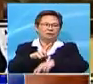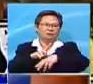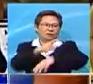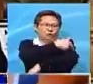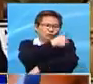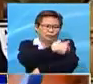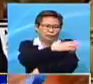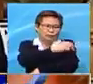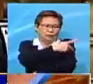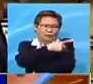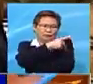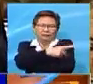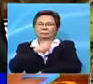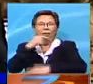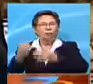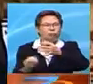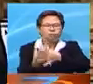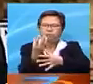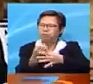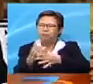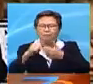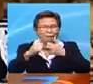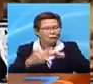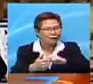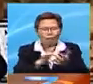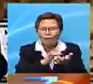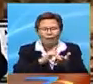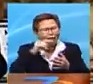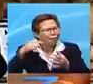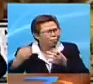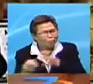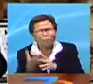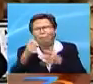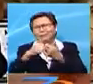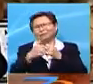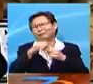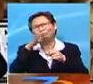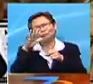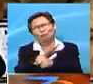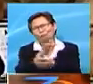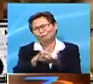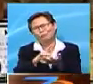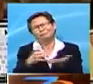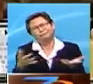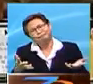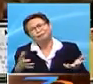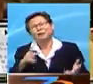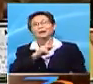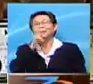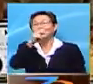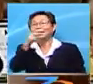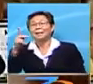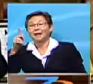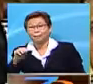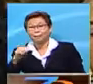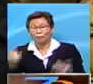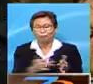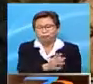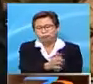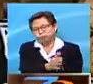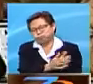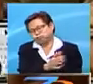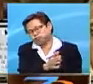seluruh Malaysia. Jadi tak timbul masalah kekurangan ubat-ubatan. Ya. Dan walaupun pihak kementerian sedang berusaha